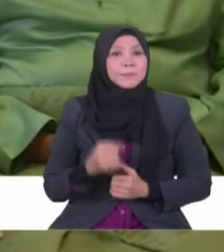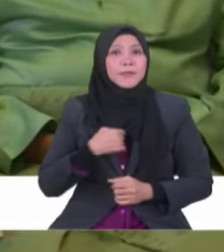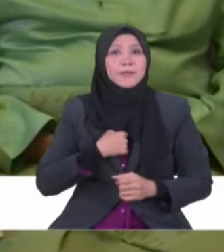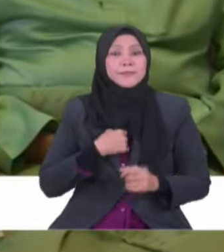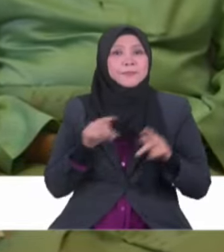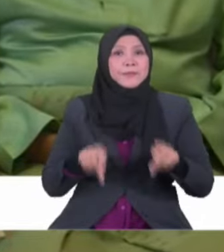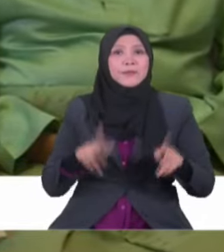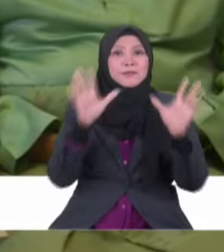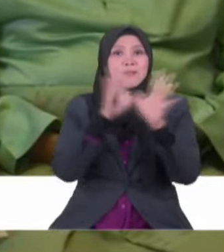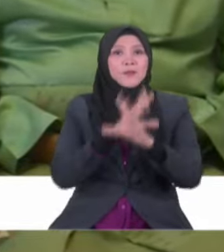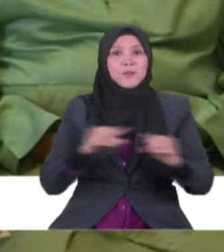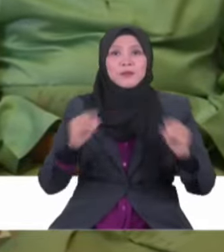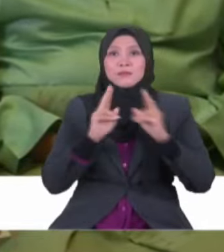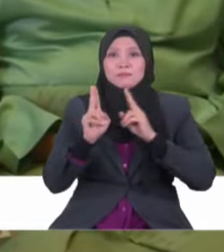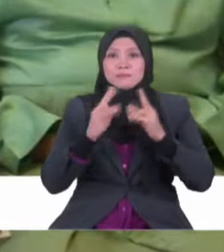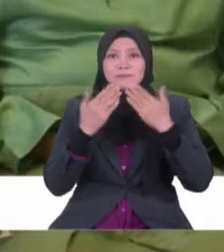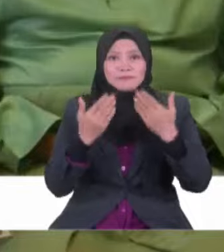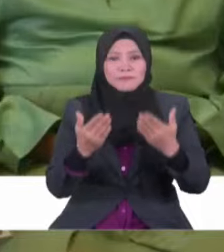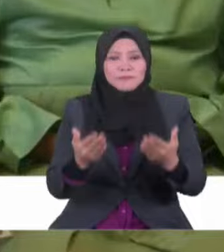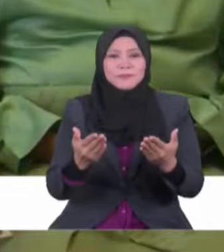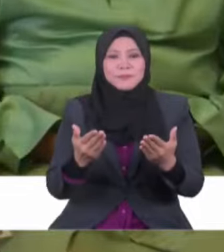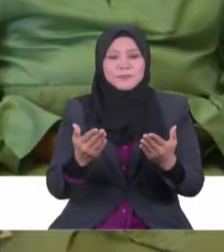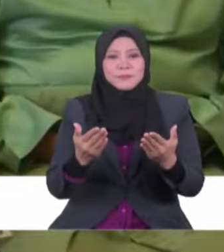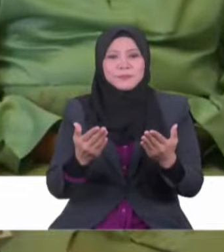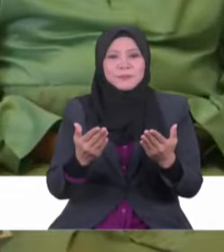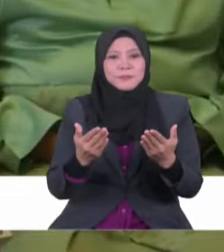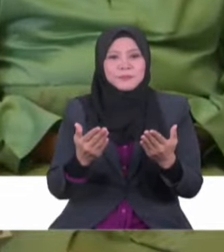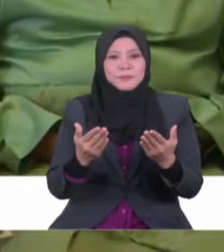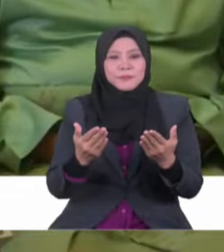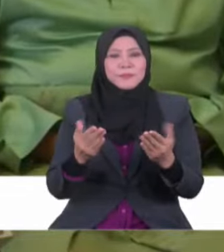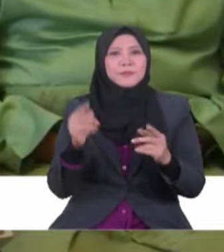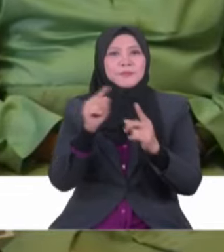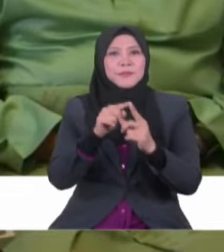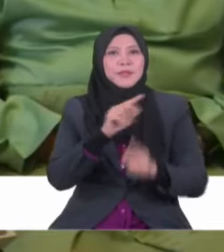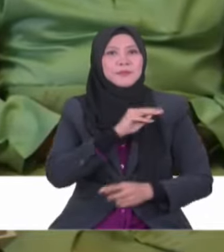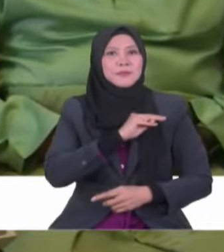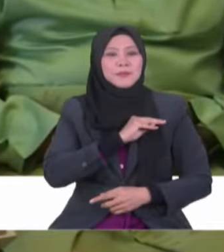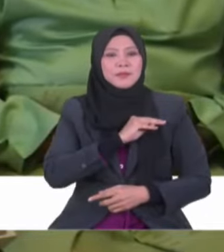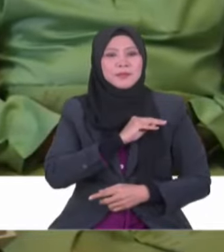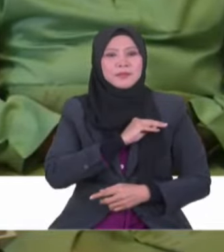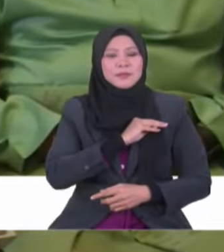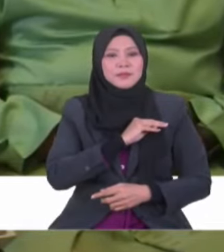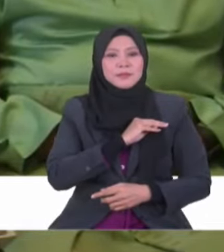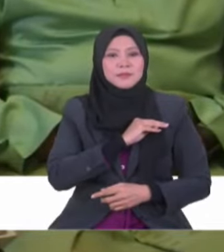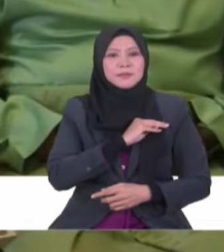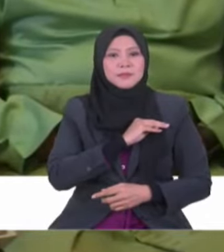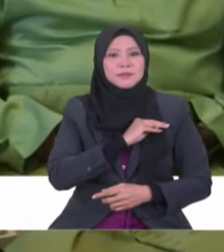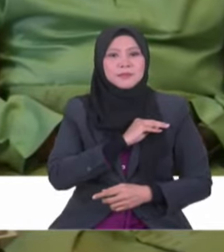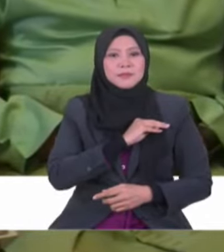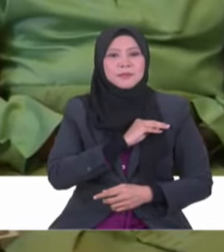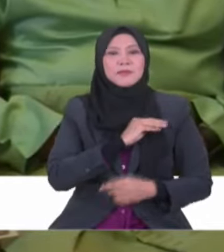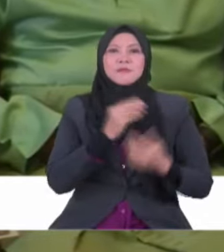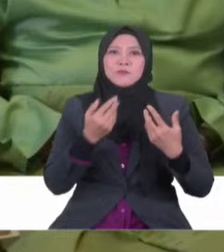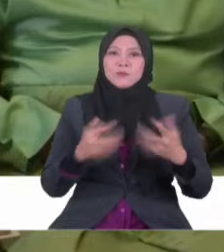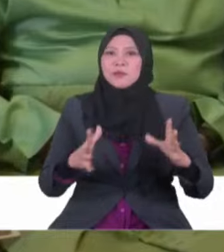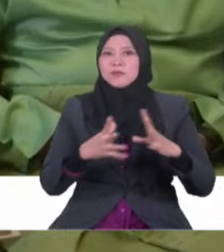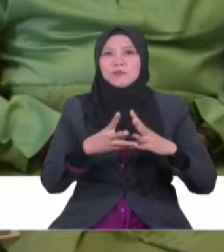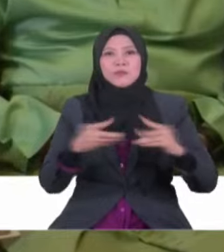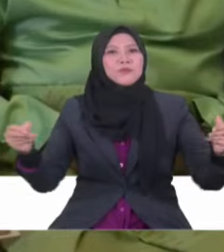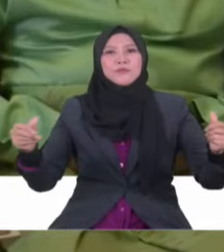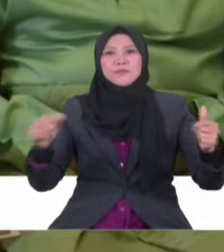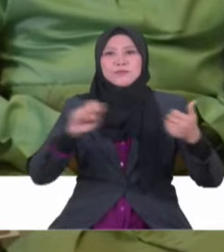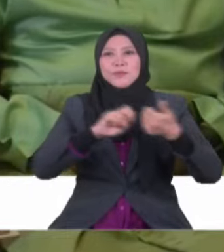pihak Sarawak mengucapkan terima kasih kepada Perdana Menteri yang telah menyelesaikan beberapa